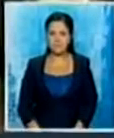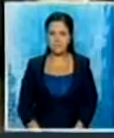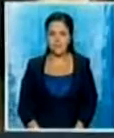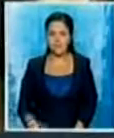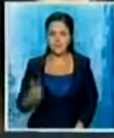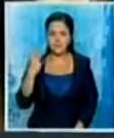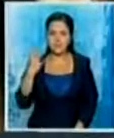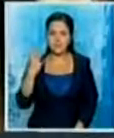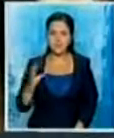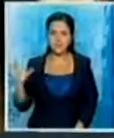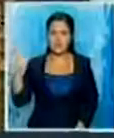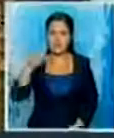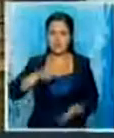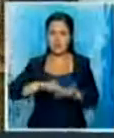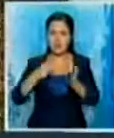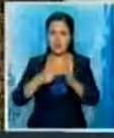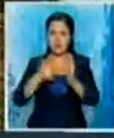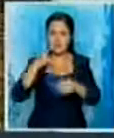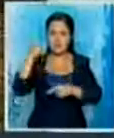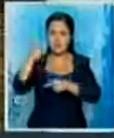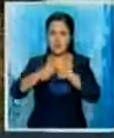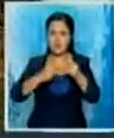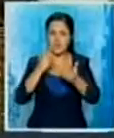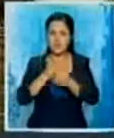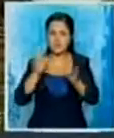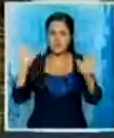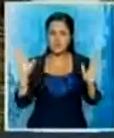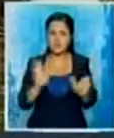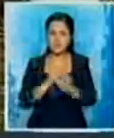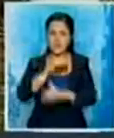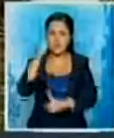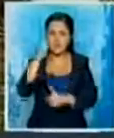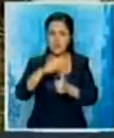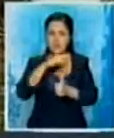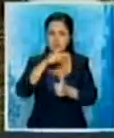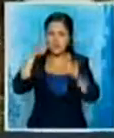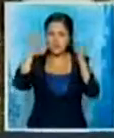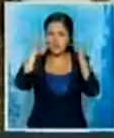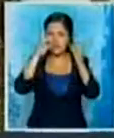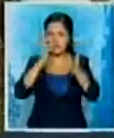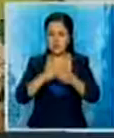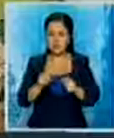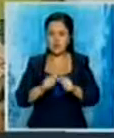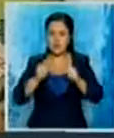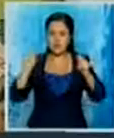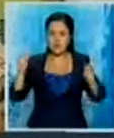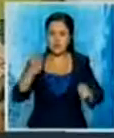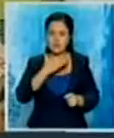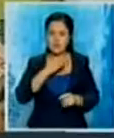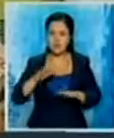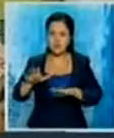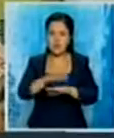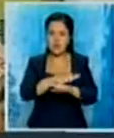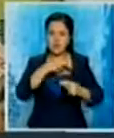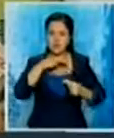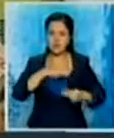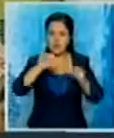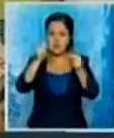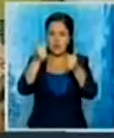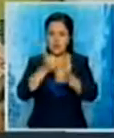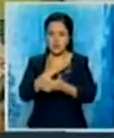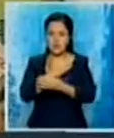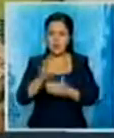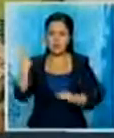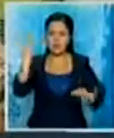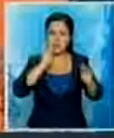24 сентября в рамках традиционного фестиваля русской культуры в Семее открылась новая экспозиция народного творчества. Здесь и изделия из керамики, бисера,